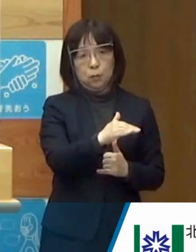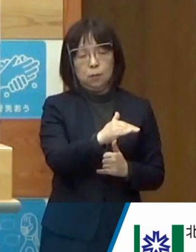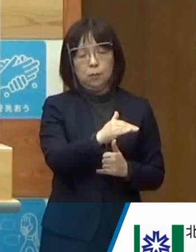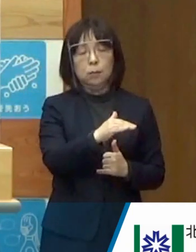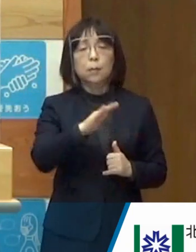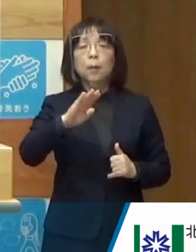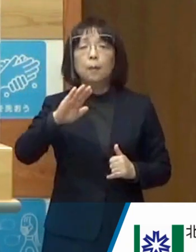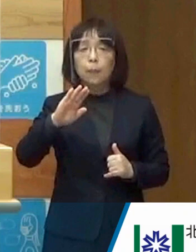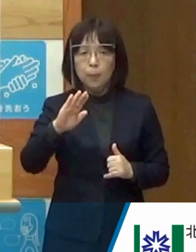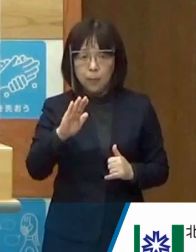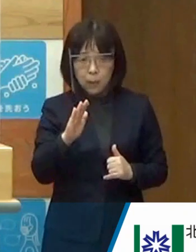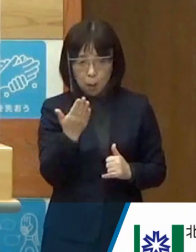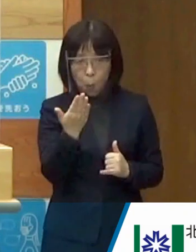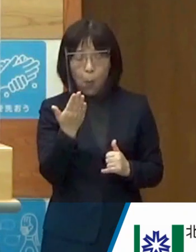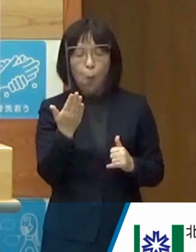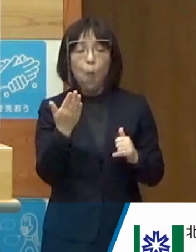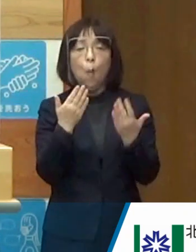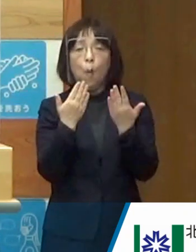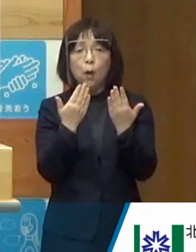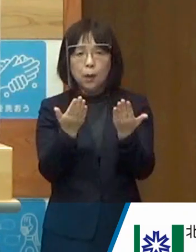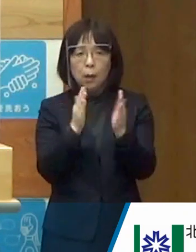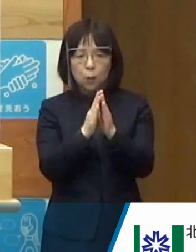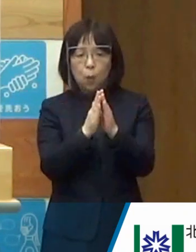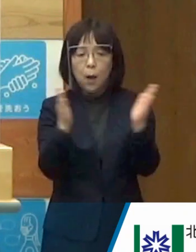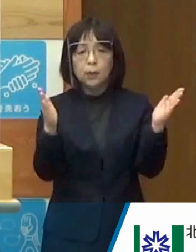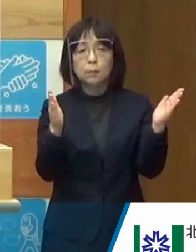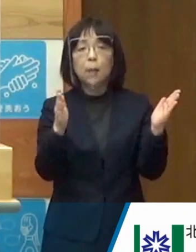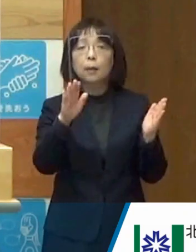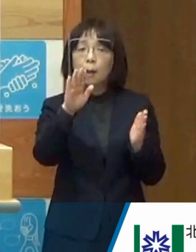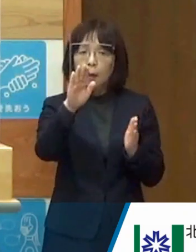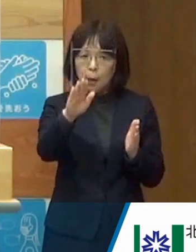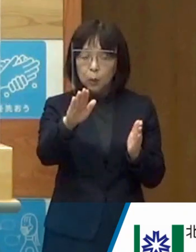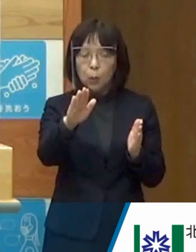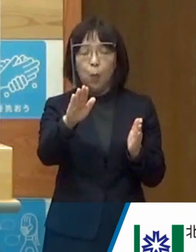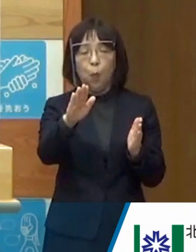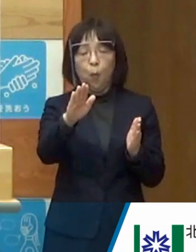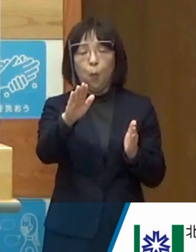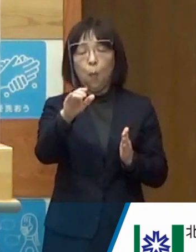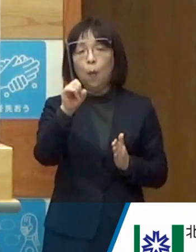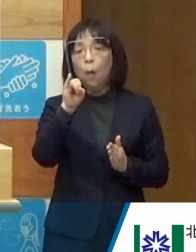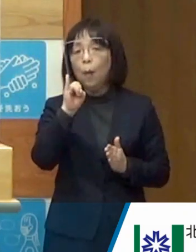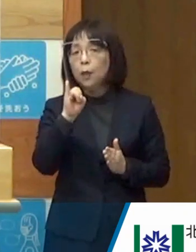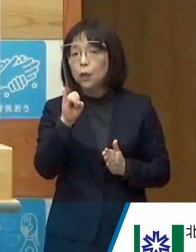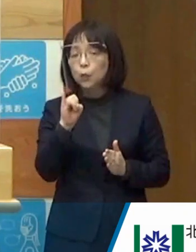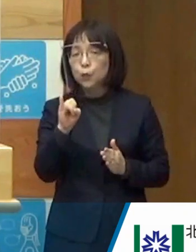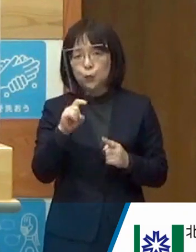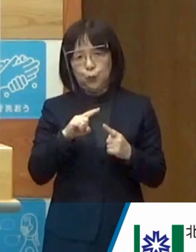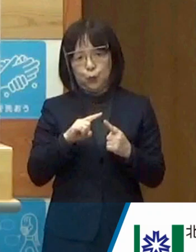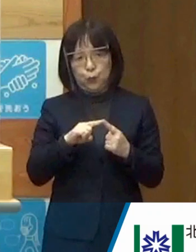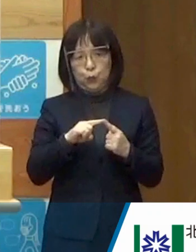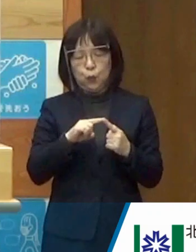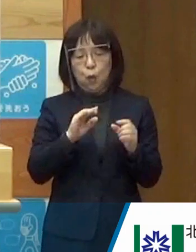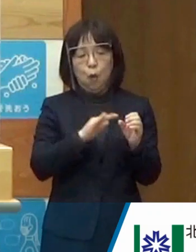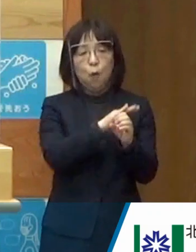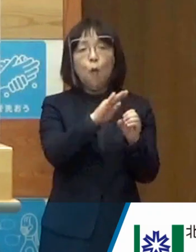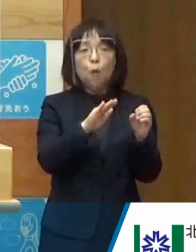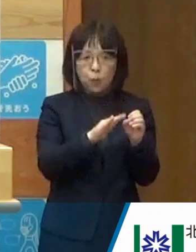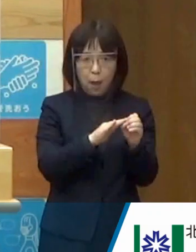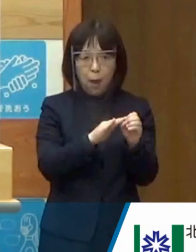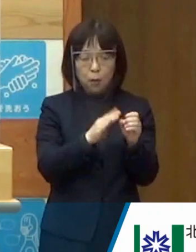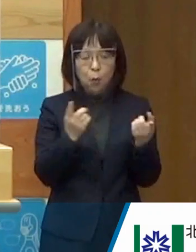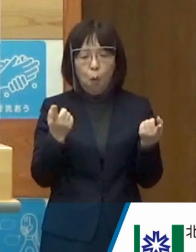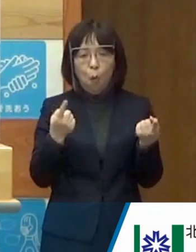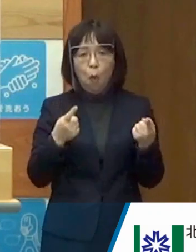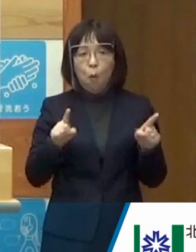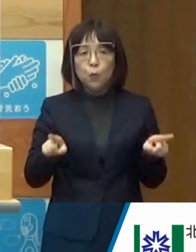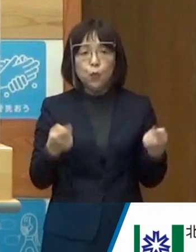ありますが、学校の再開後には現在流行している季節性インフルエンザとの同時流行